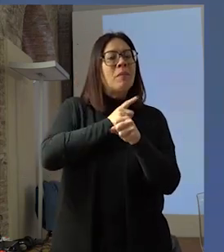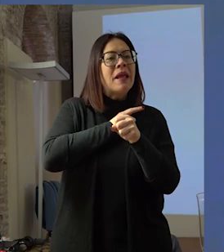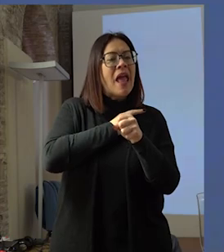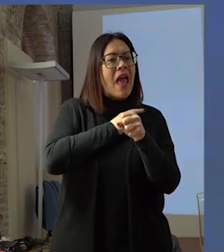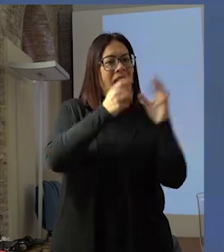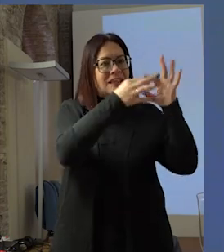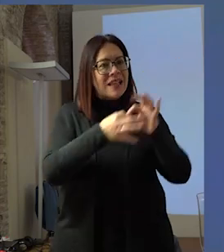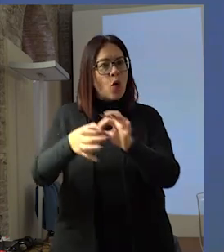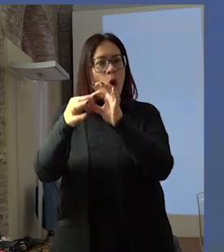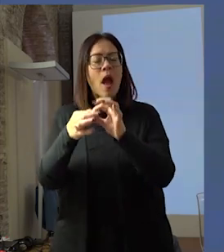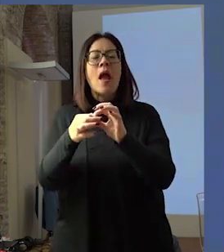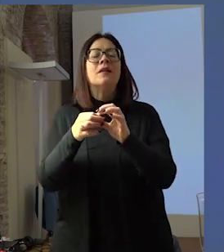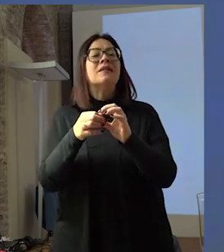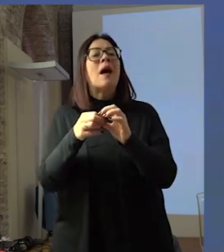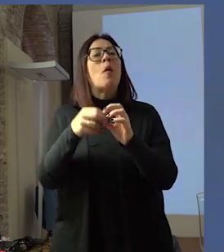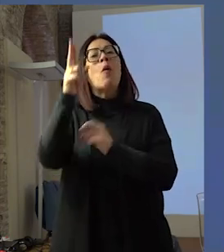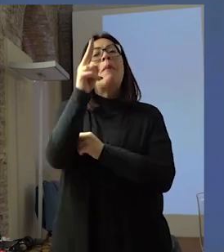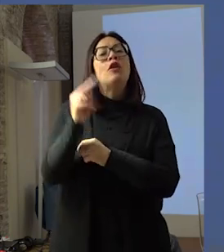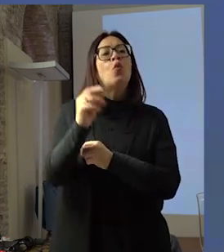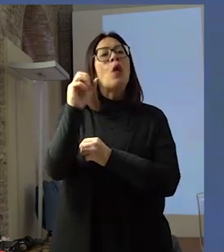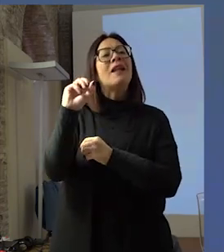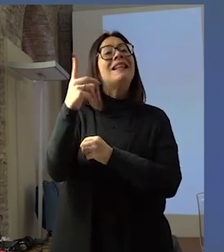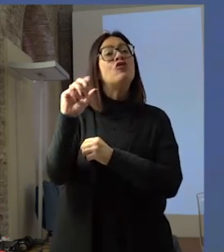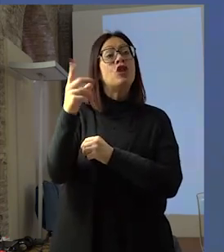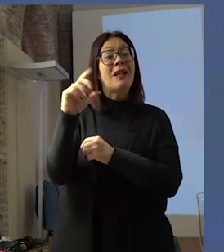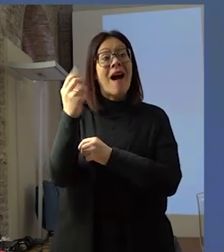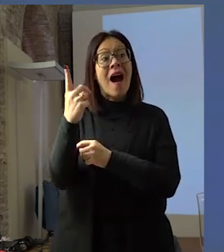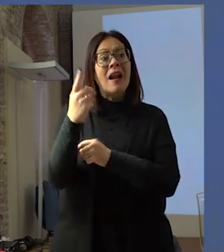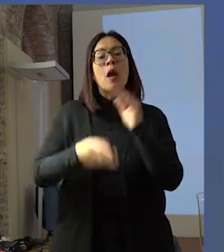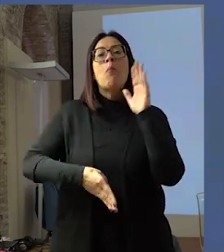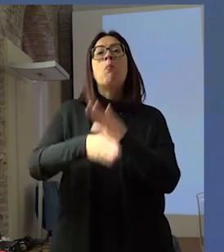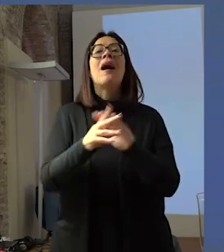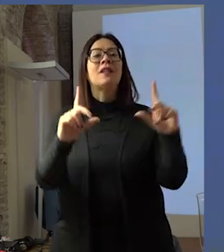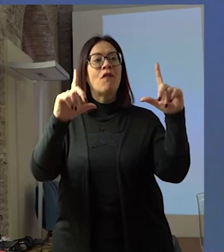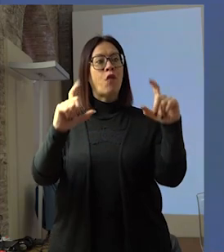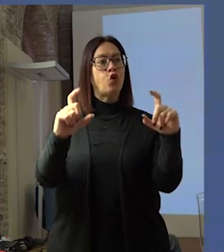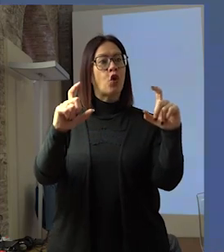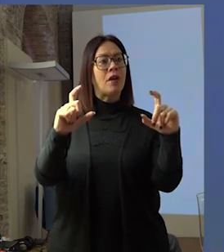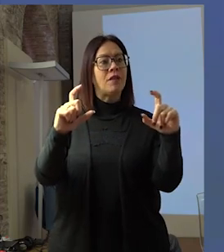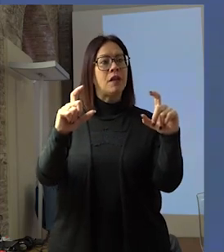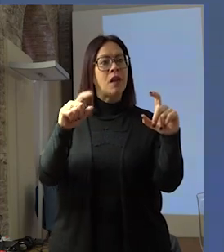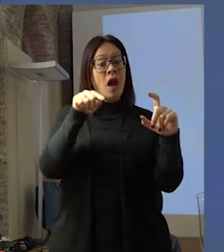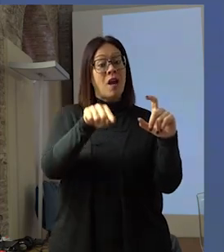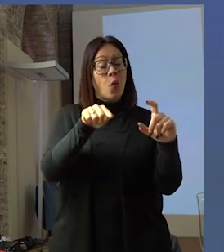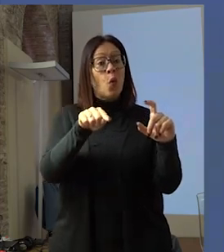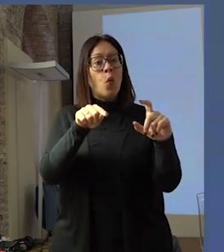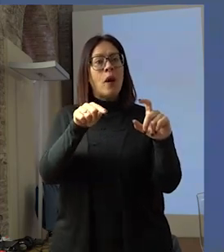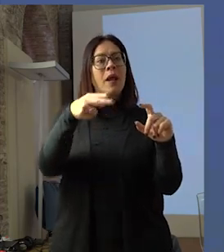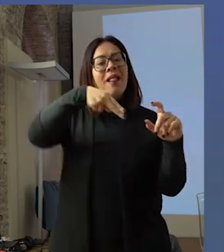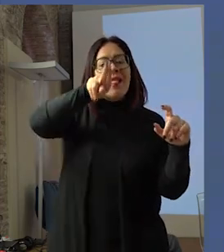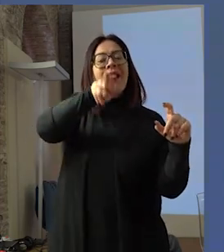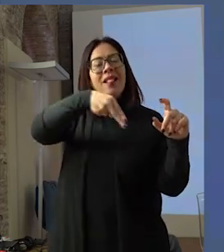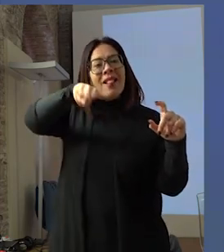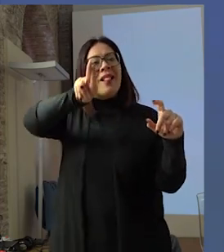mia è una pittura digitale che prende spunto da una fotografia. Su questa intervengo con le pennellate